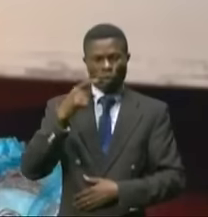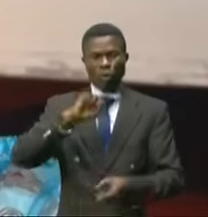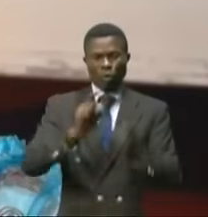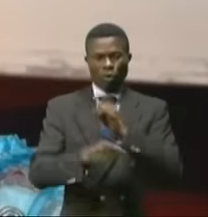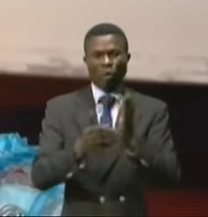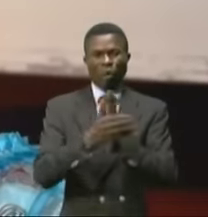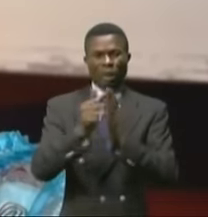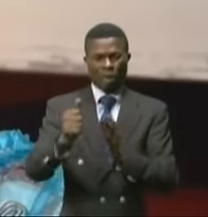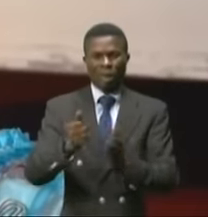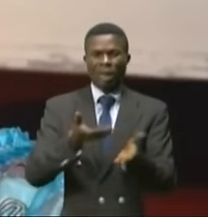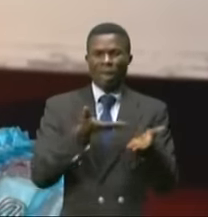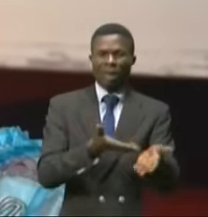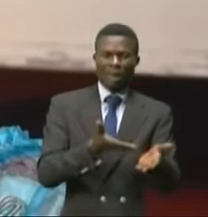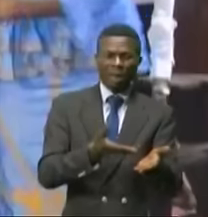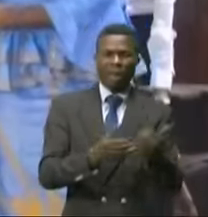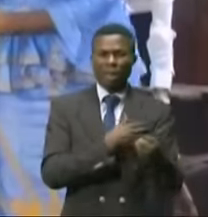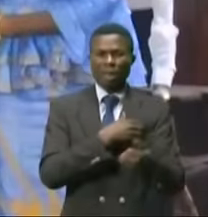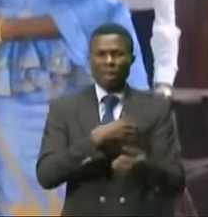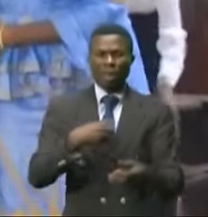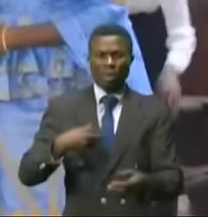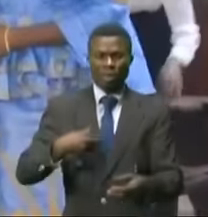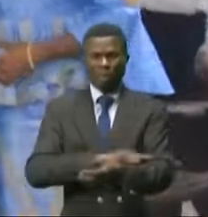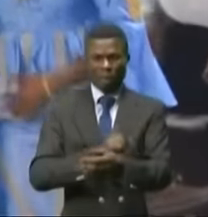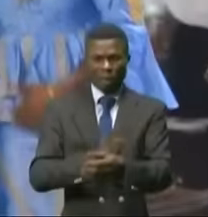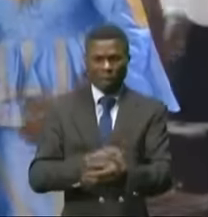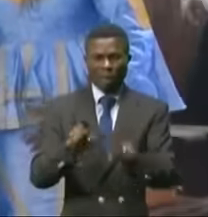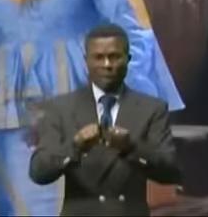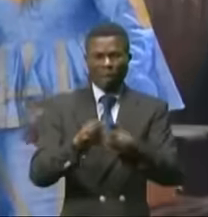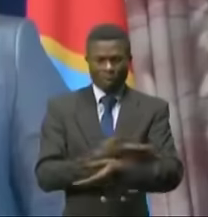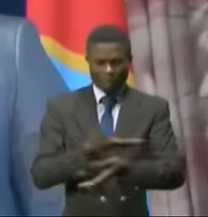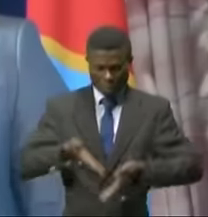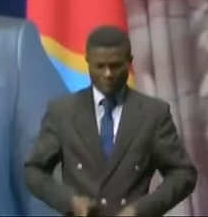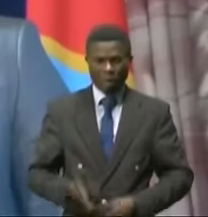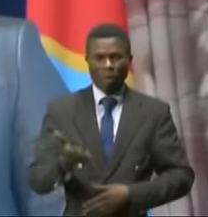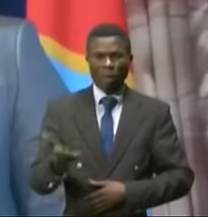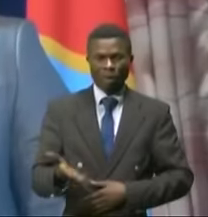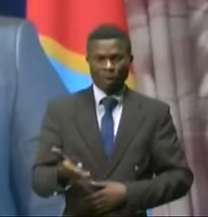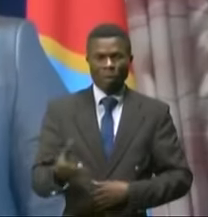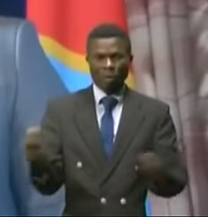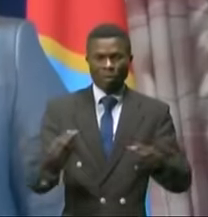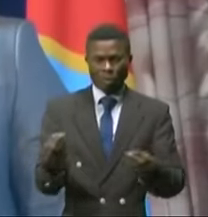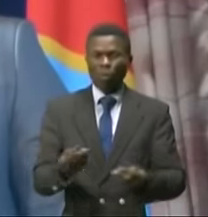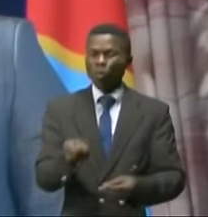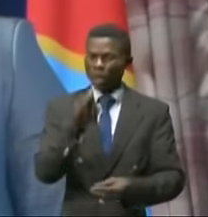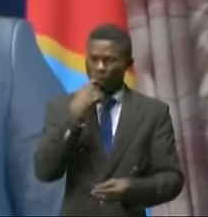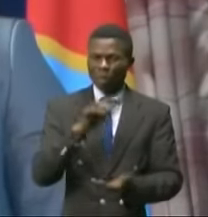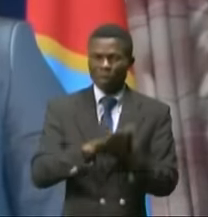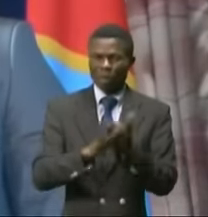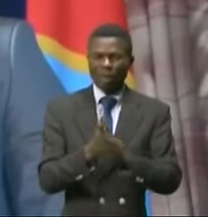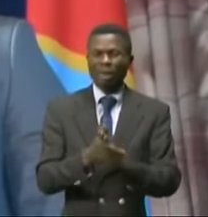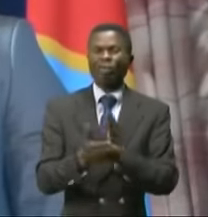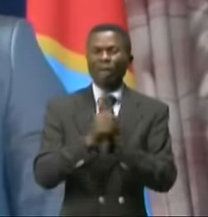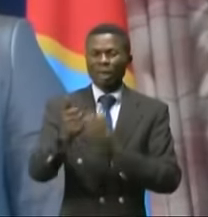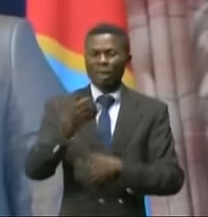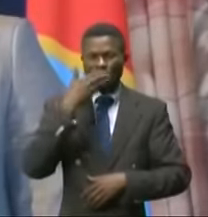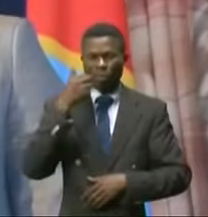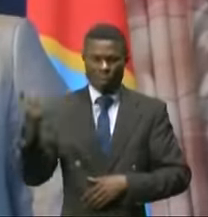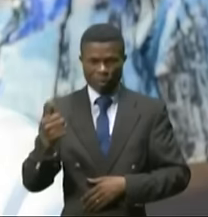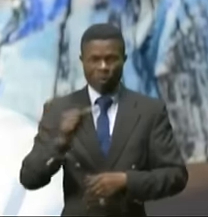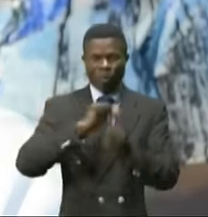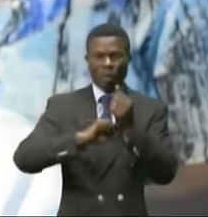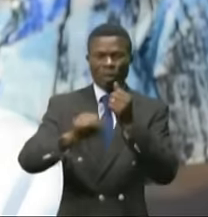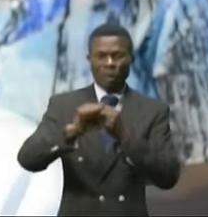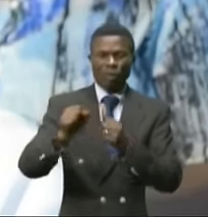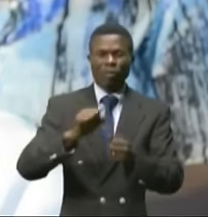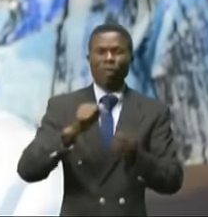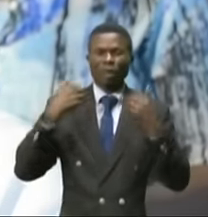la qualité de services administrés aux femmes enceintes et aux nouveau-nés, a fait entendre le directeur général du Fonds de promotion de la